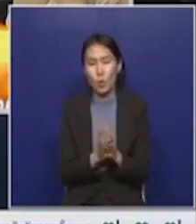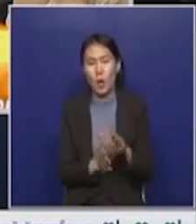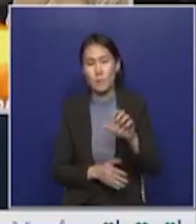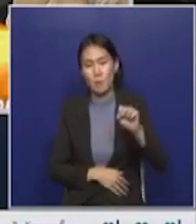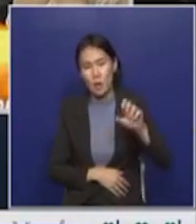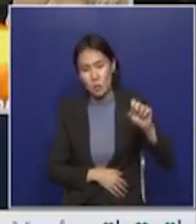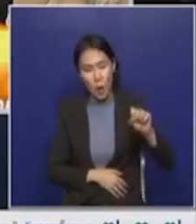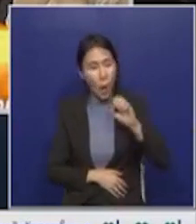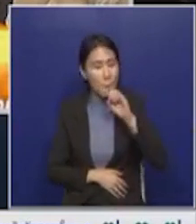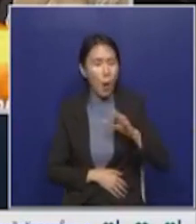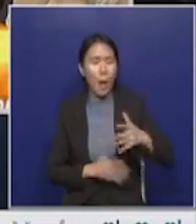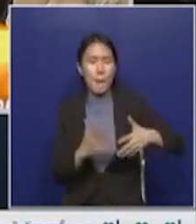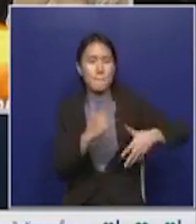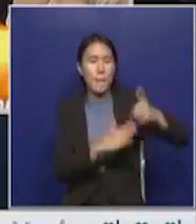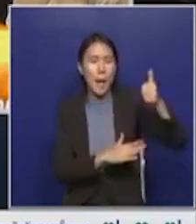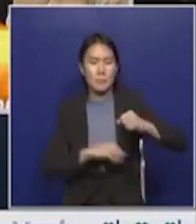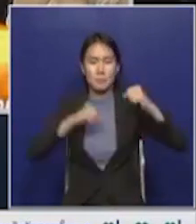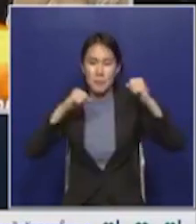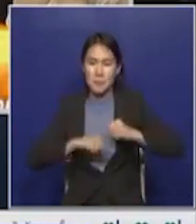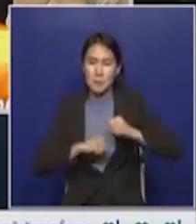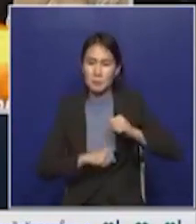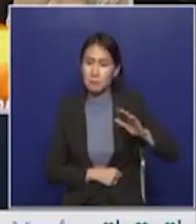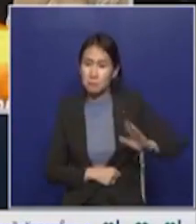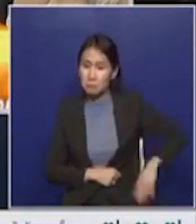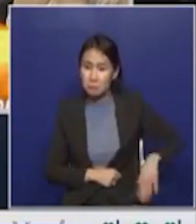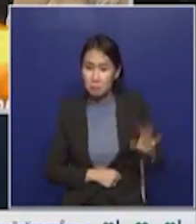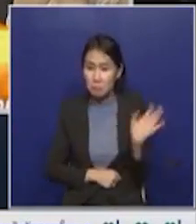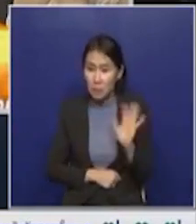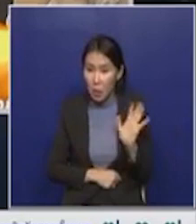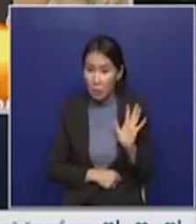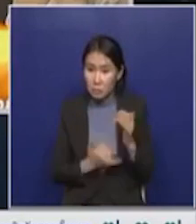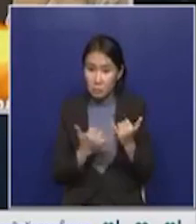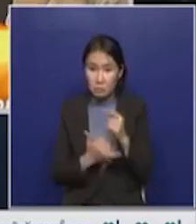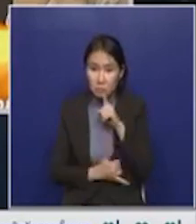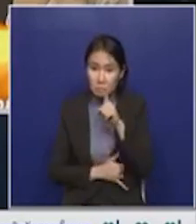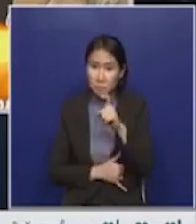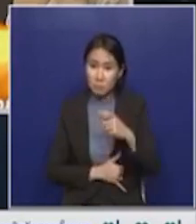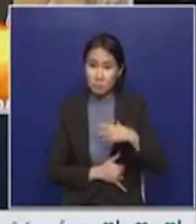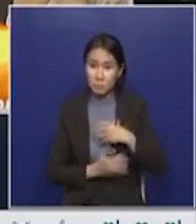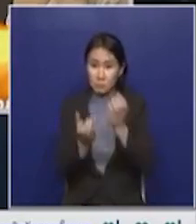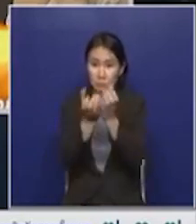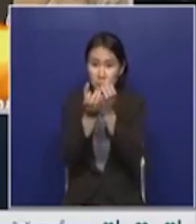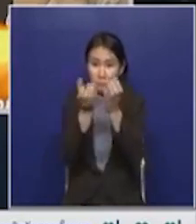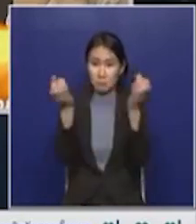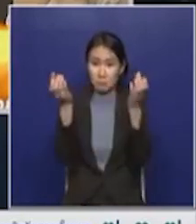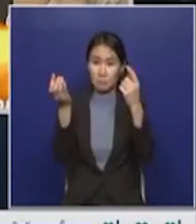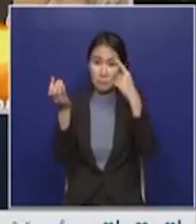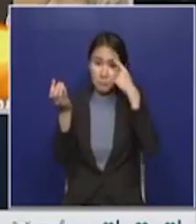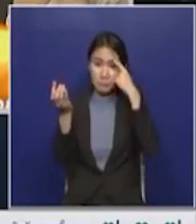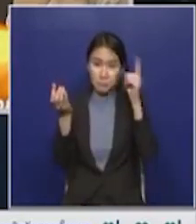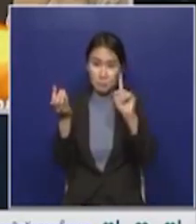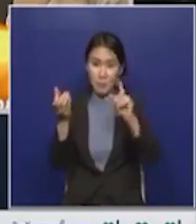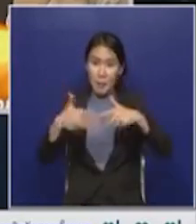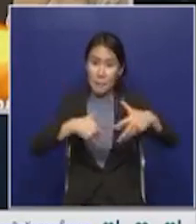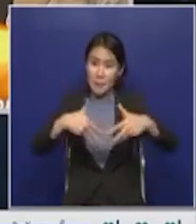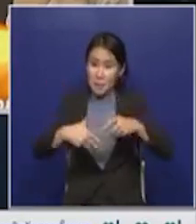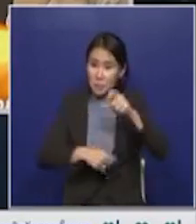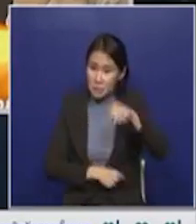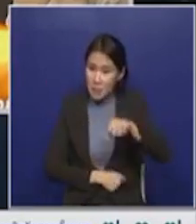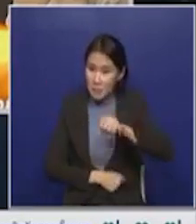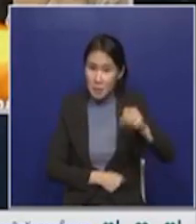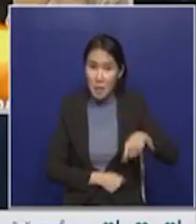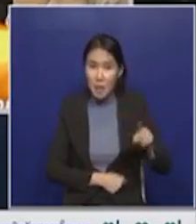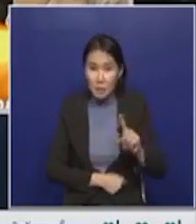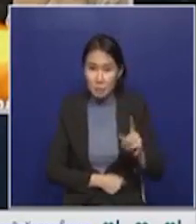บานโหวตผ่านได้อีกไม่ต้องไปธรรมชาติและถามว่าอำนาจสถาปนาและไปนูนจะอยู่ในประชาชนได้ยังไงกับร่างของ